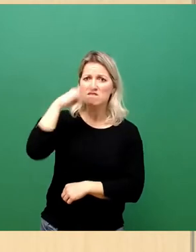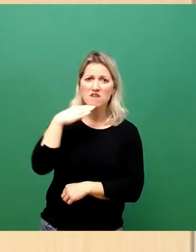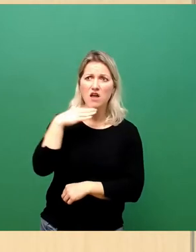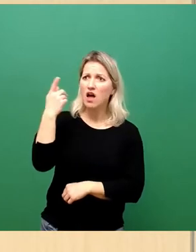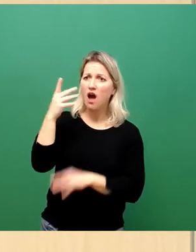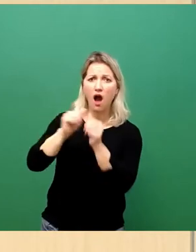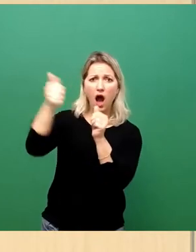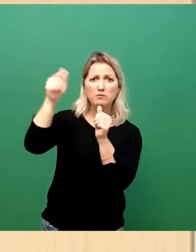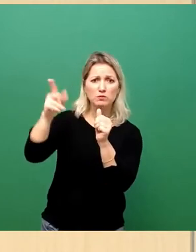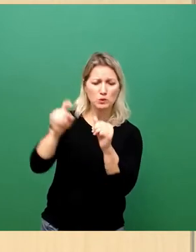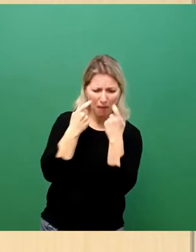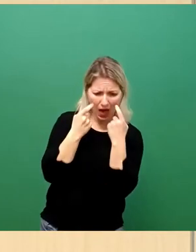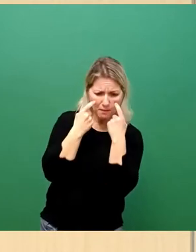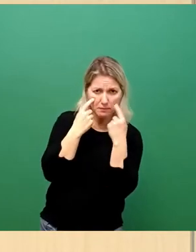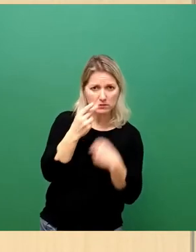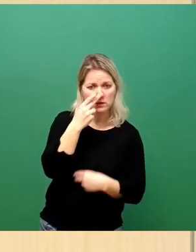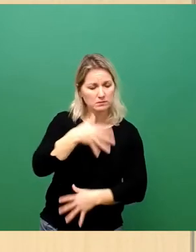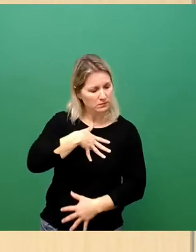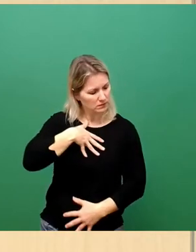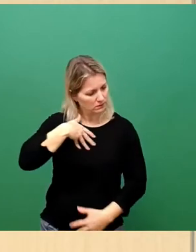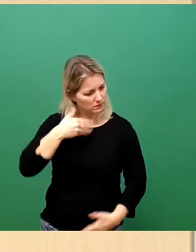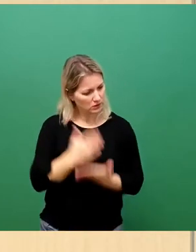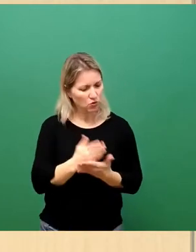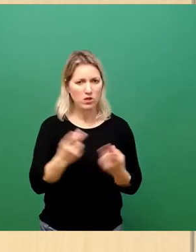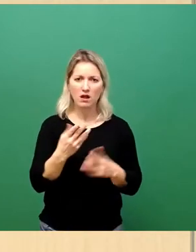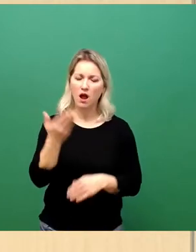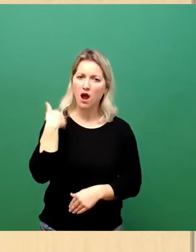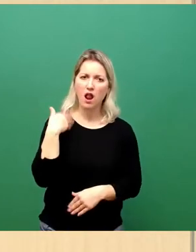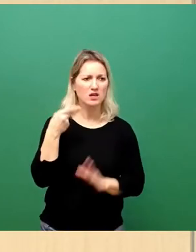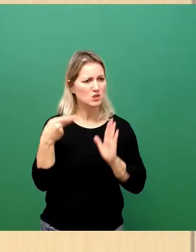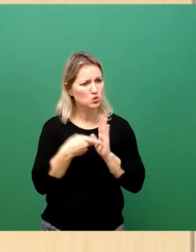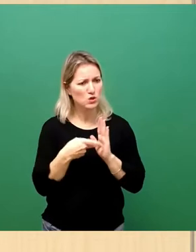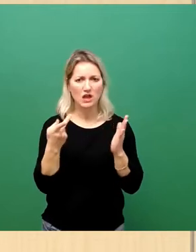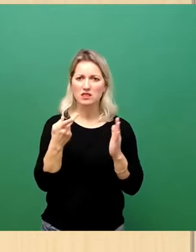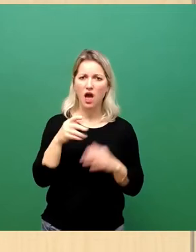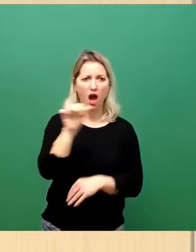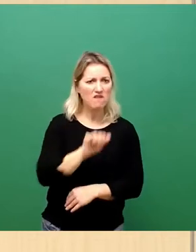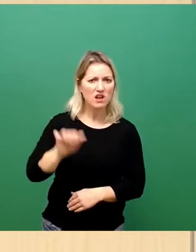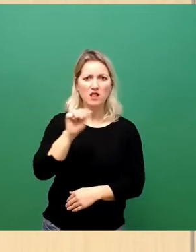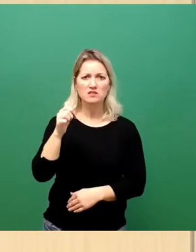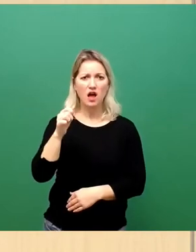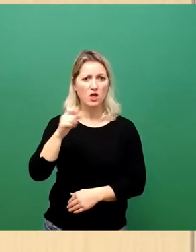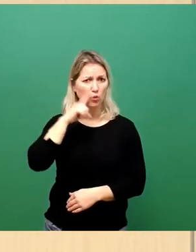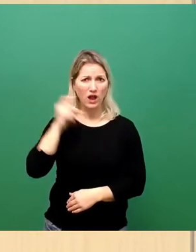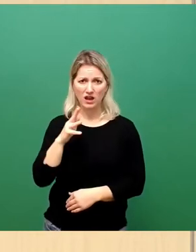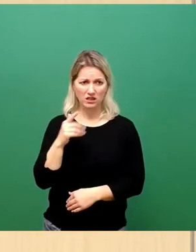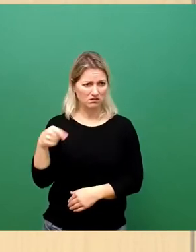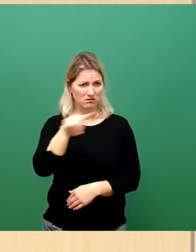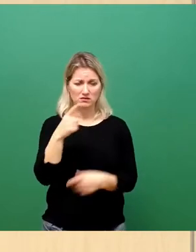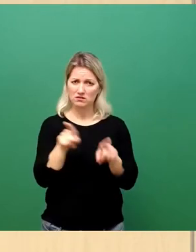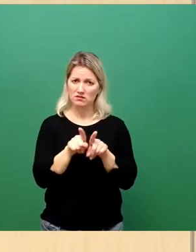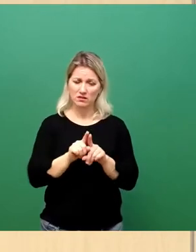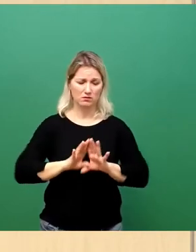schlimm, wenn sie aus Syrien, auf Afghanistan oder aus der Ukraine über unsere Bildschirme flimmern. Und ich wünsche mir, dass wir alle